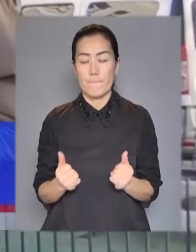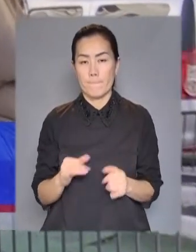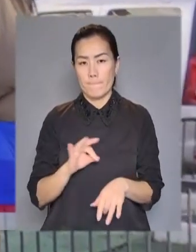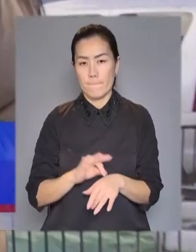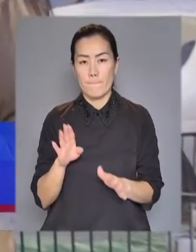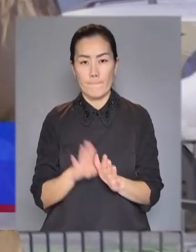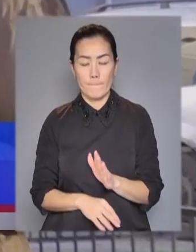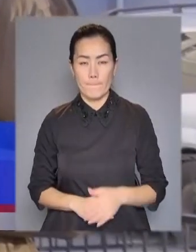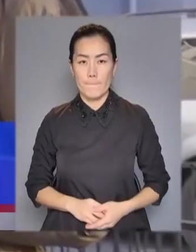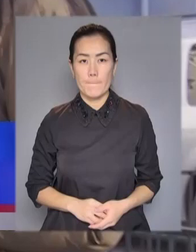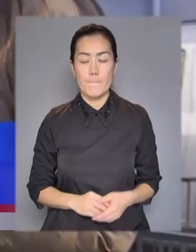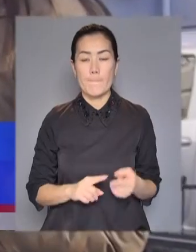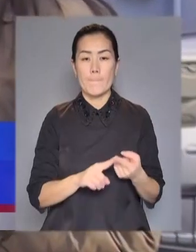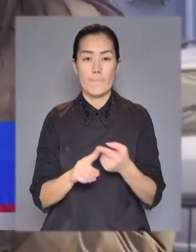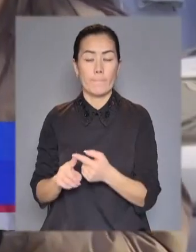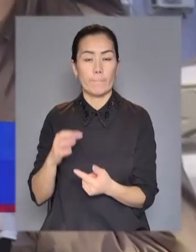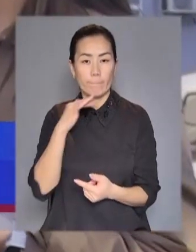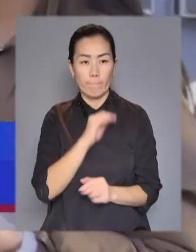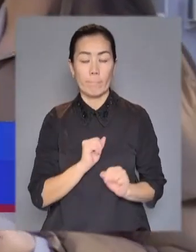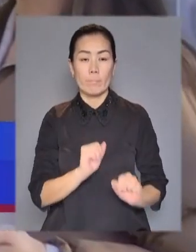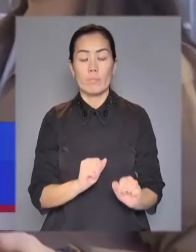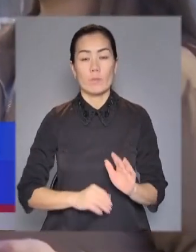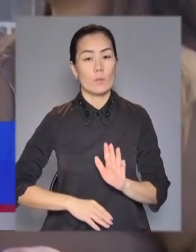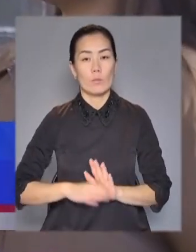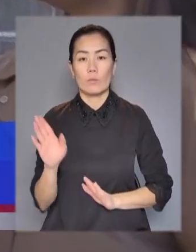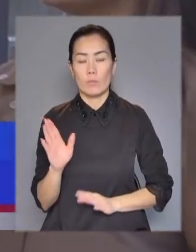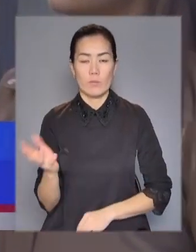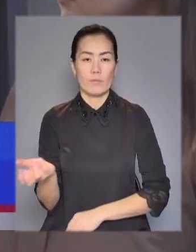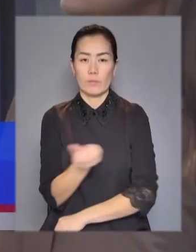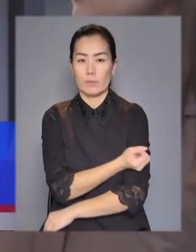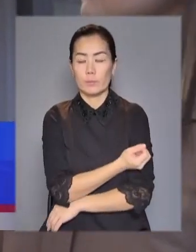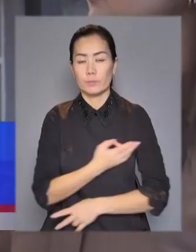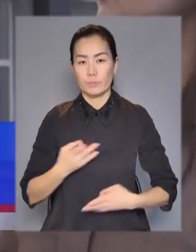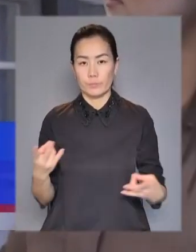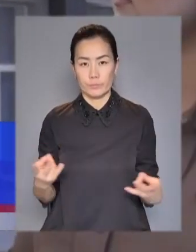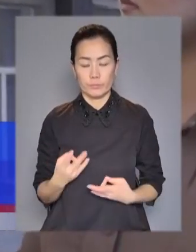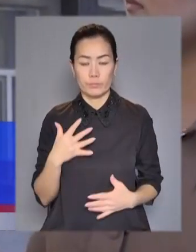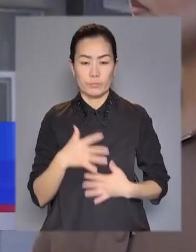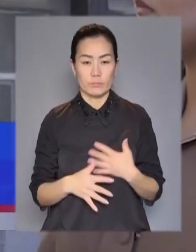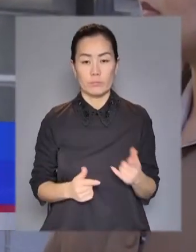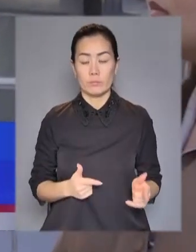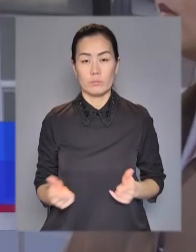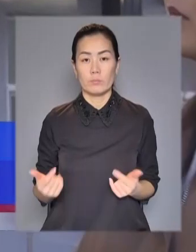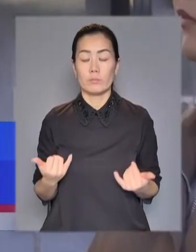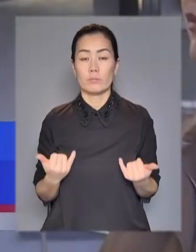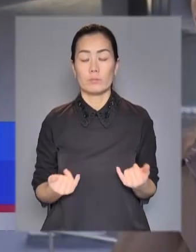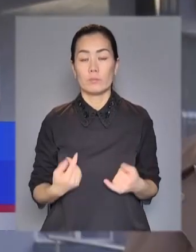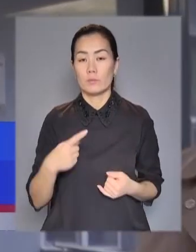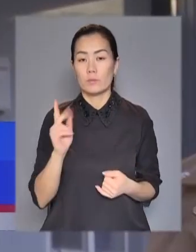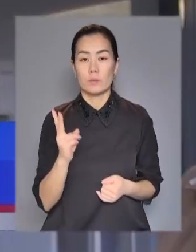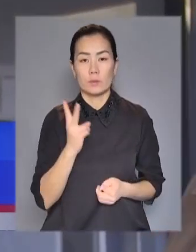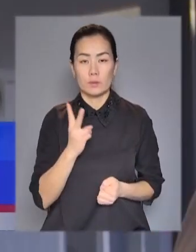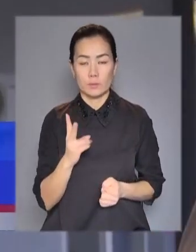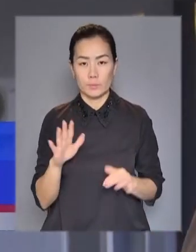тұрақсыз. Енді бұл аурудан сақтанудың ең тиімді жолы ол вакцинация. Сондықтан қазір мына нөмірі